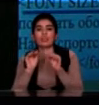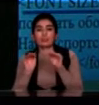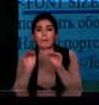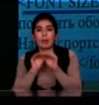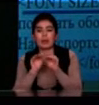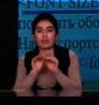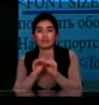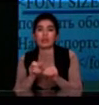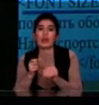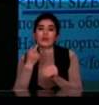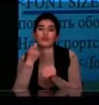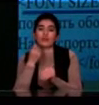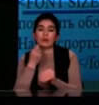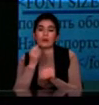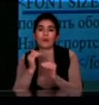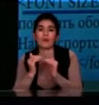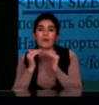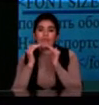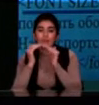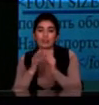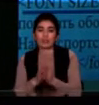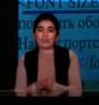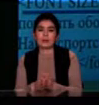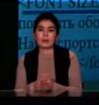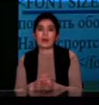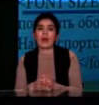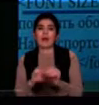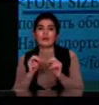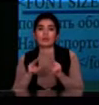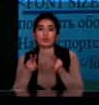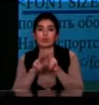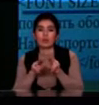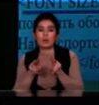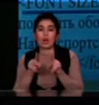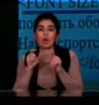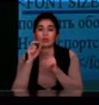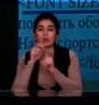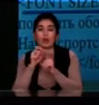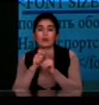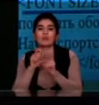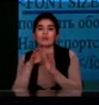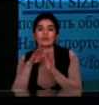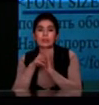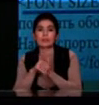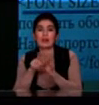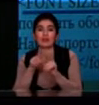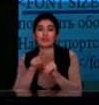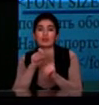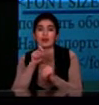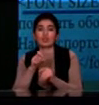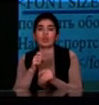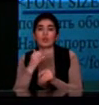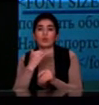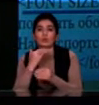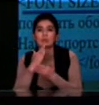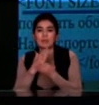расположение. Немножечко выше, видите? Так как слово «мне» и так далее, с этого момента у